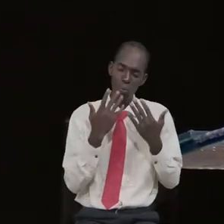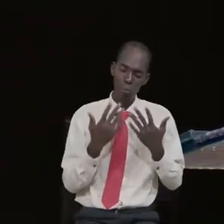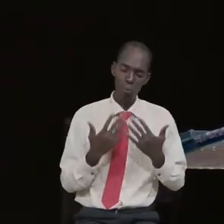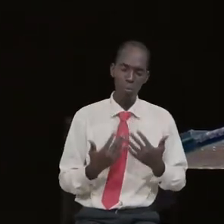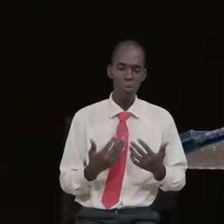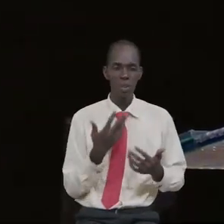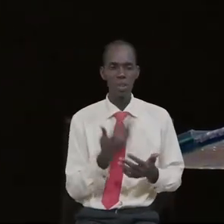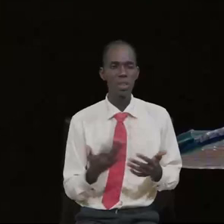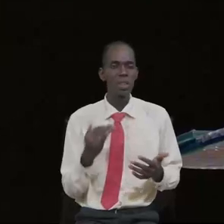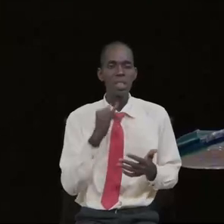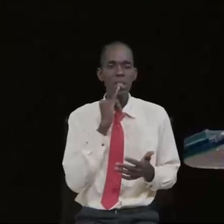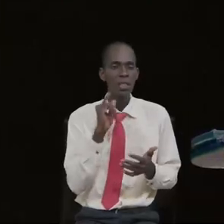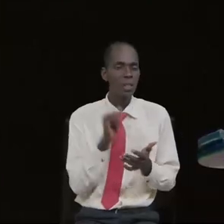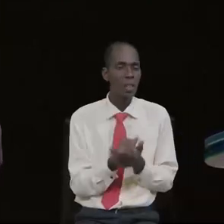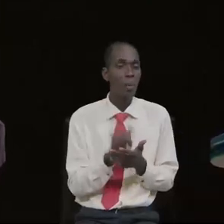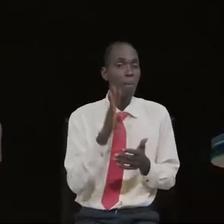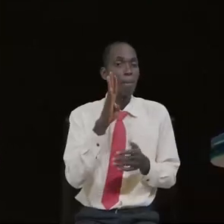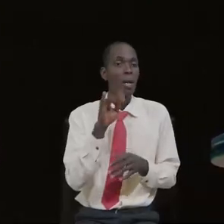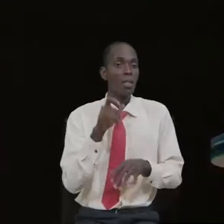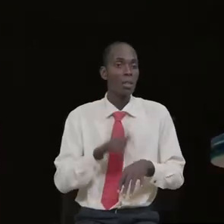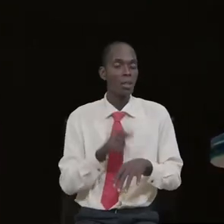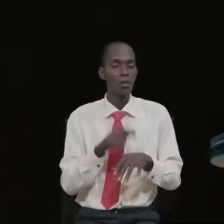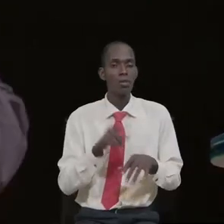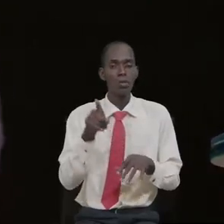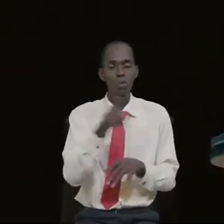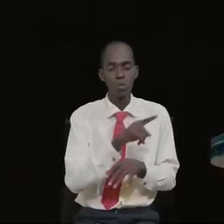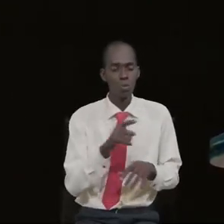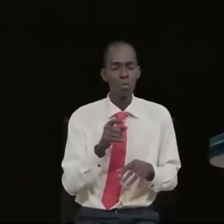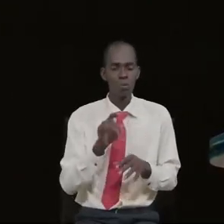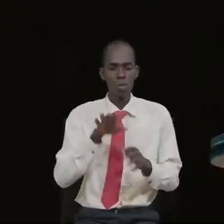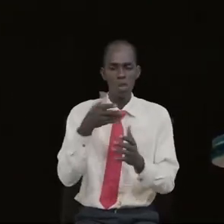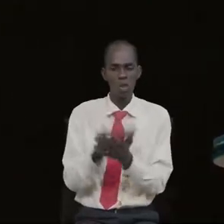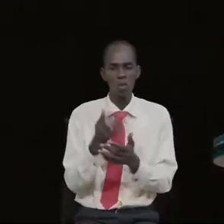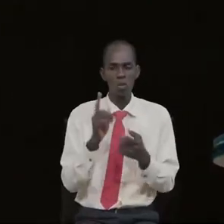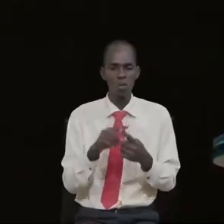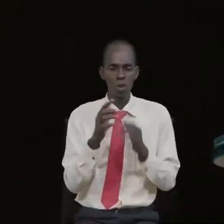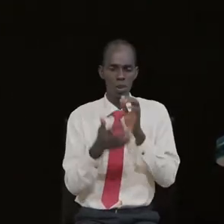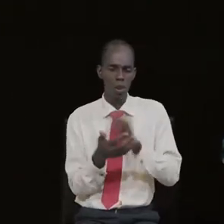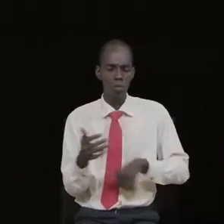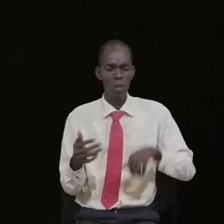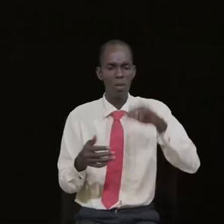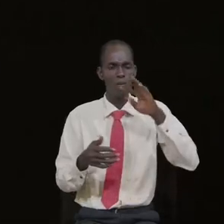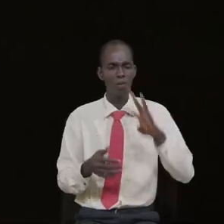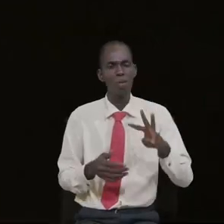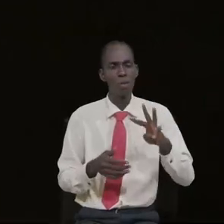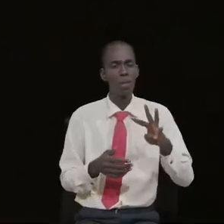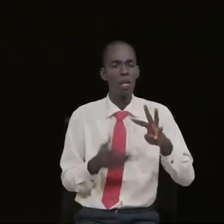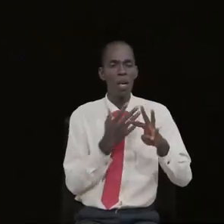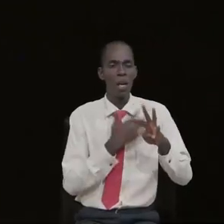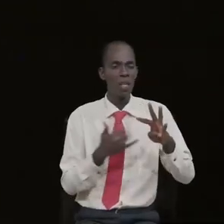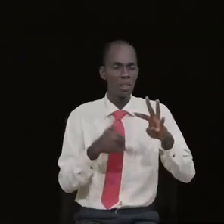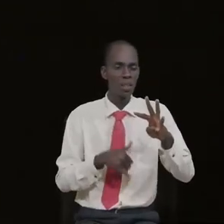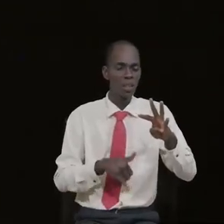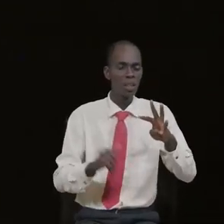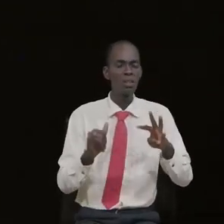Le dommage est que, arrivé au chapitre 4 de Nebuchadnezzar, pour lui, après que le Seigneur l'a frappé, l'a abattu, il